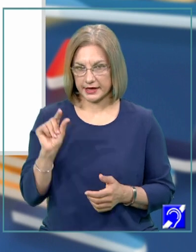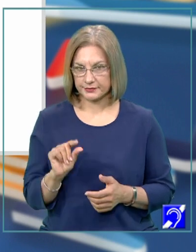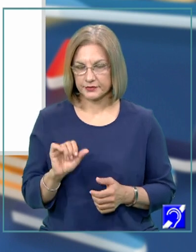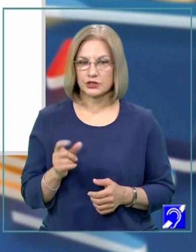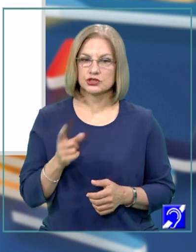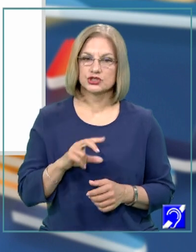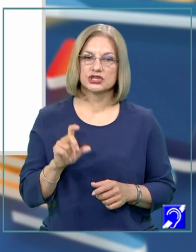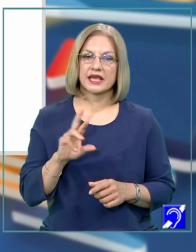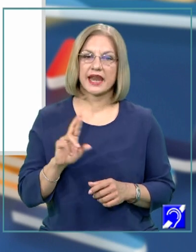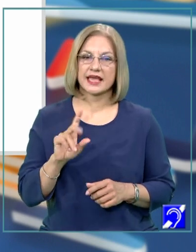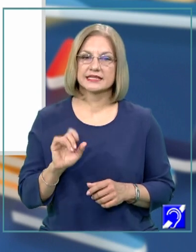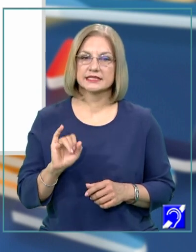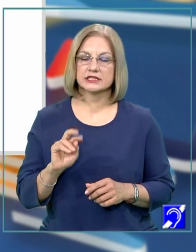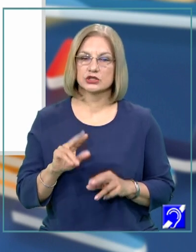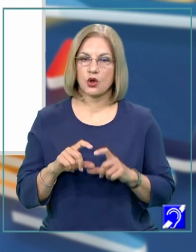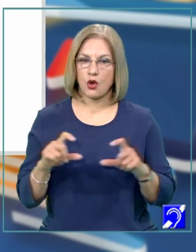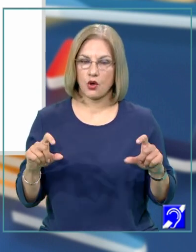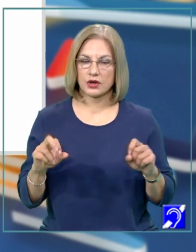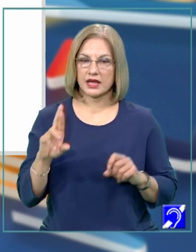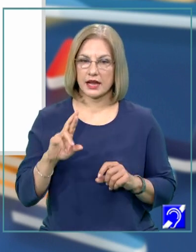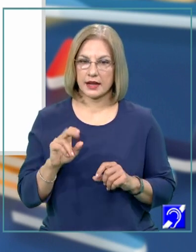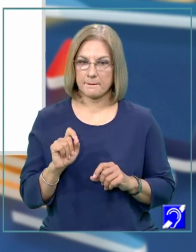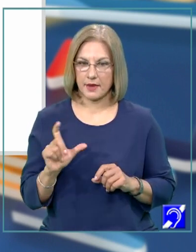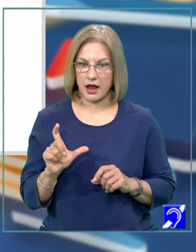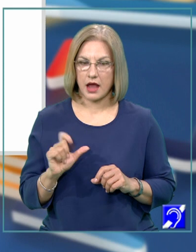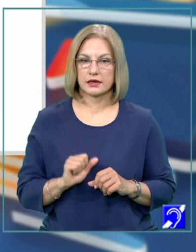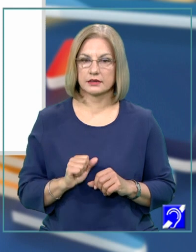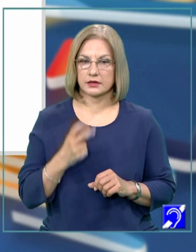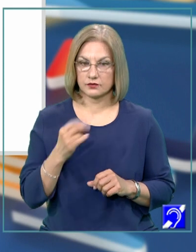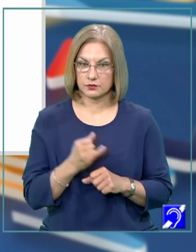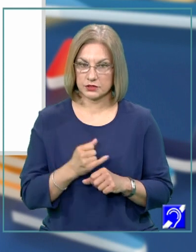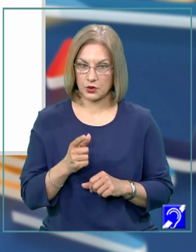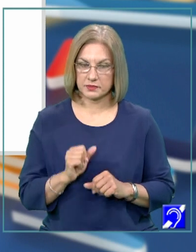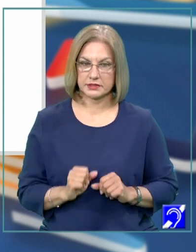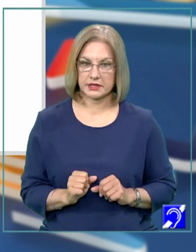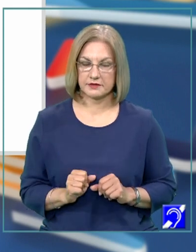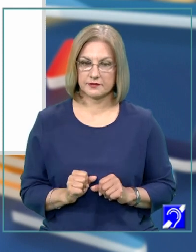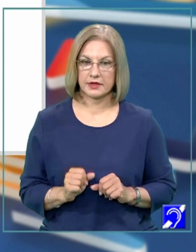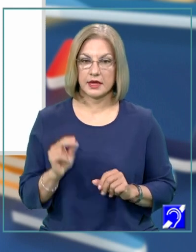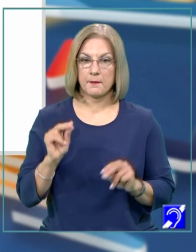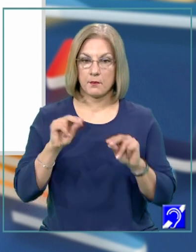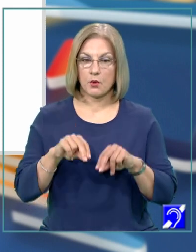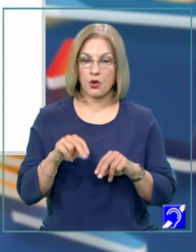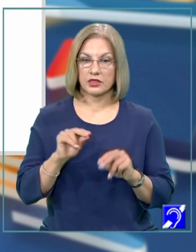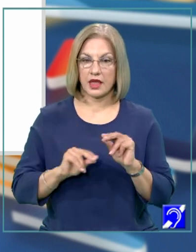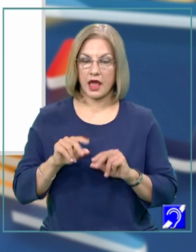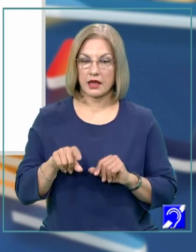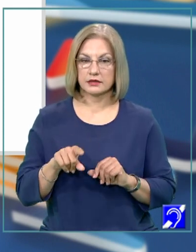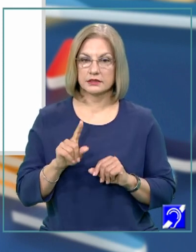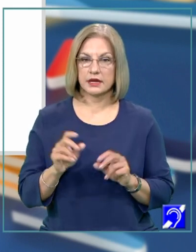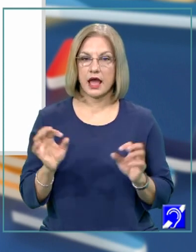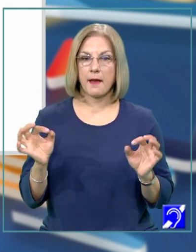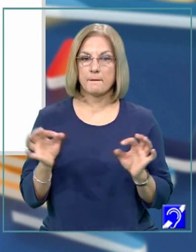rezistor de rezistență R așa cum se observă montat la bornele